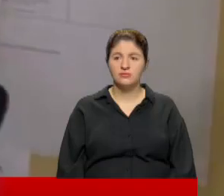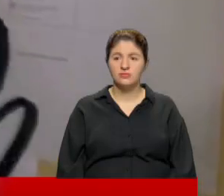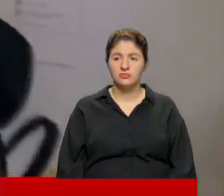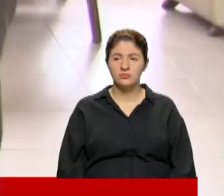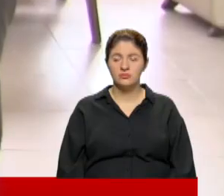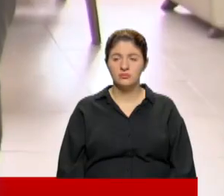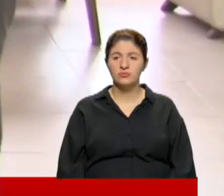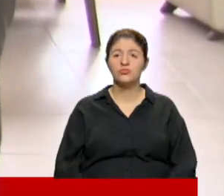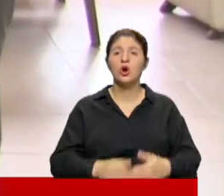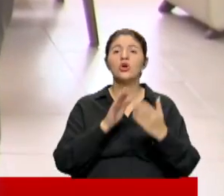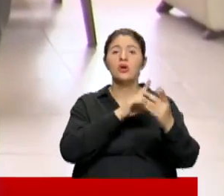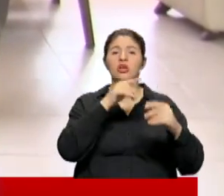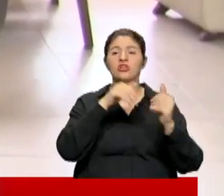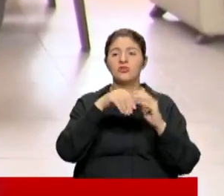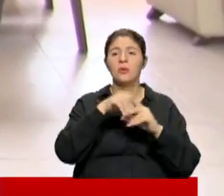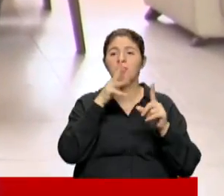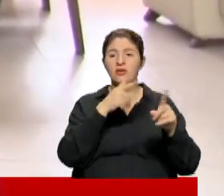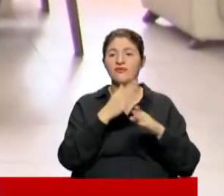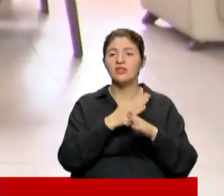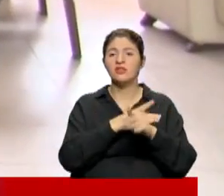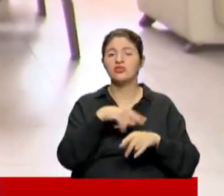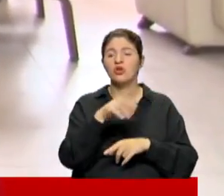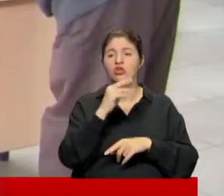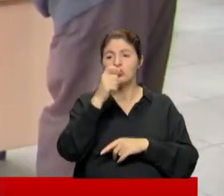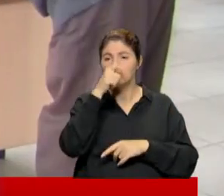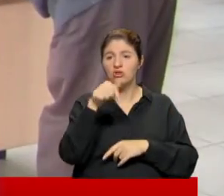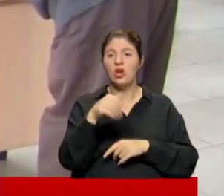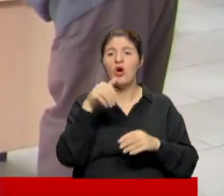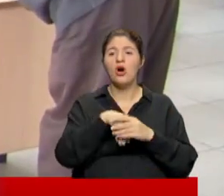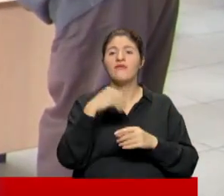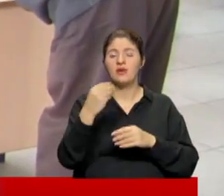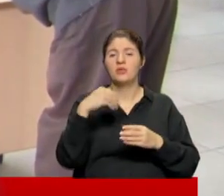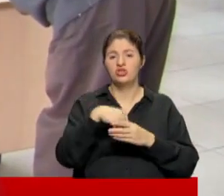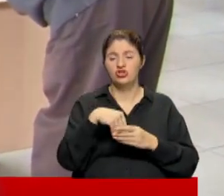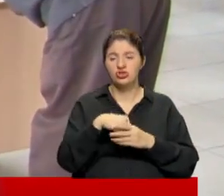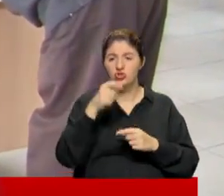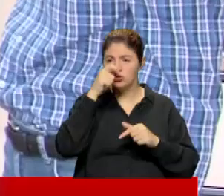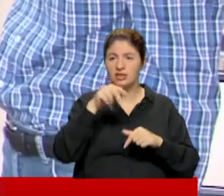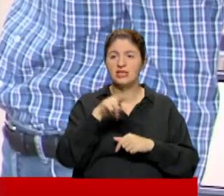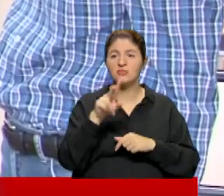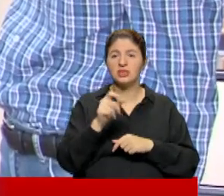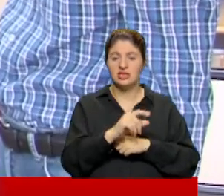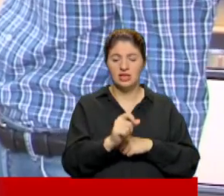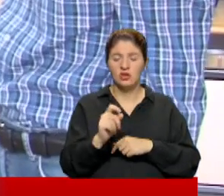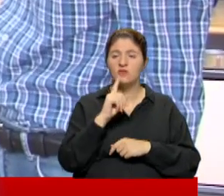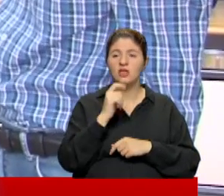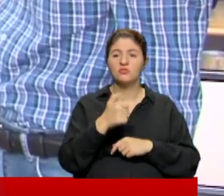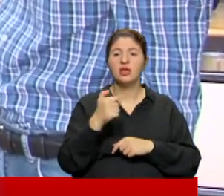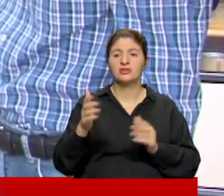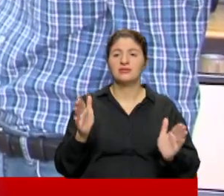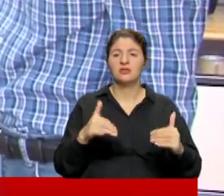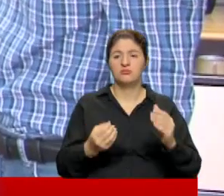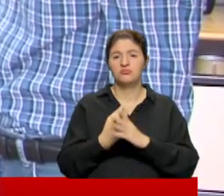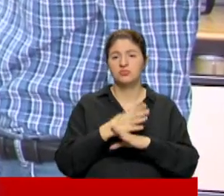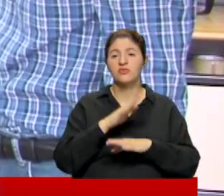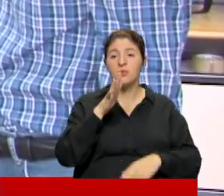gidildi komşudaki seçim için Bulgaristan vatandaşlığı olan Türklerin oy kullanabilmesi adına Türkiye'de 22 ilde 166 sandık